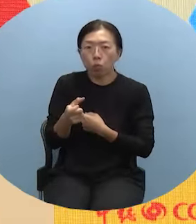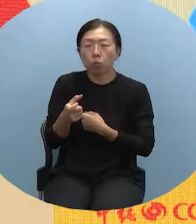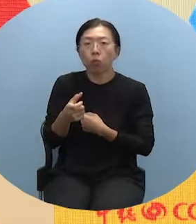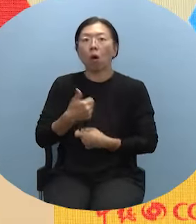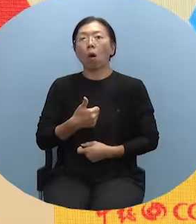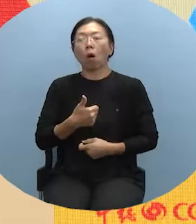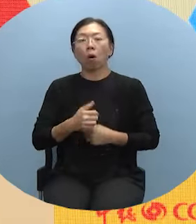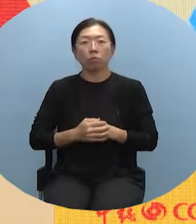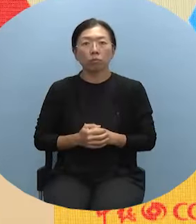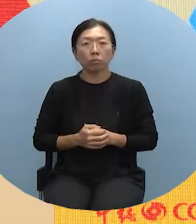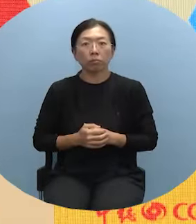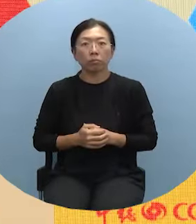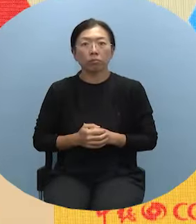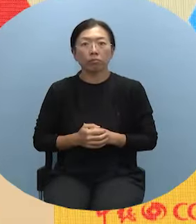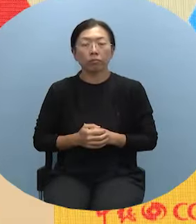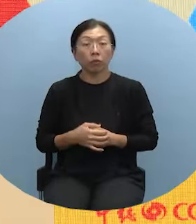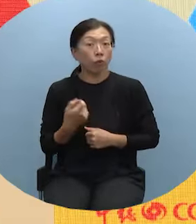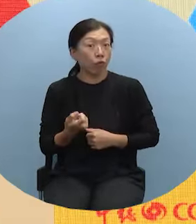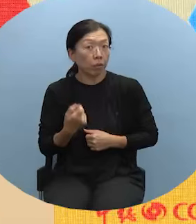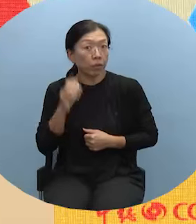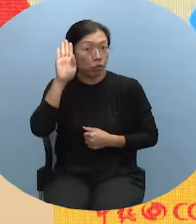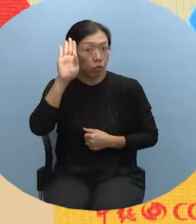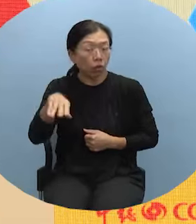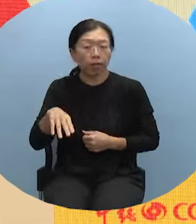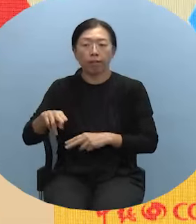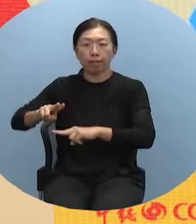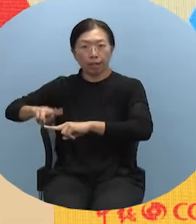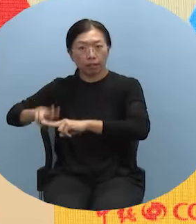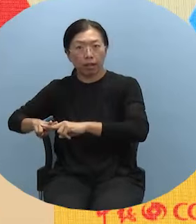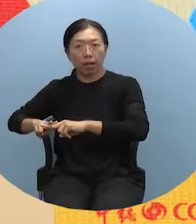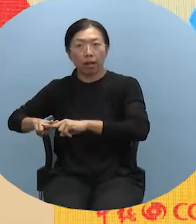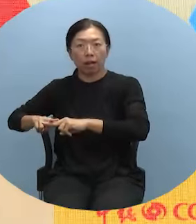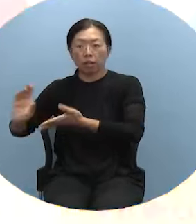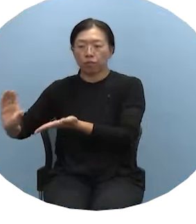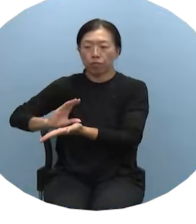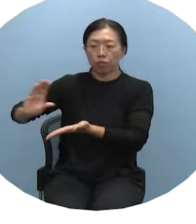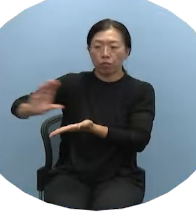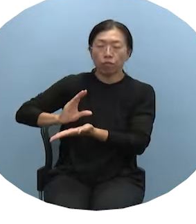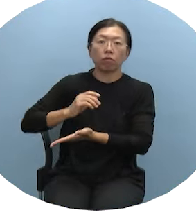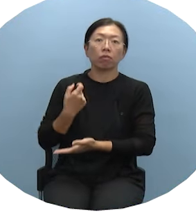咁嘅時候咧就可以利便到更加多內地嘅資金嚟到香港。